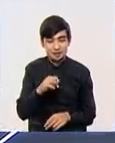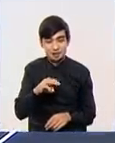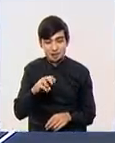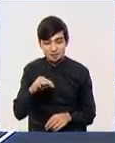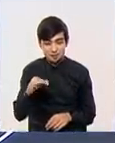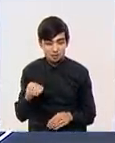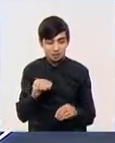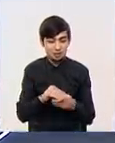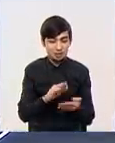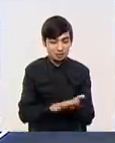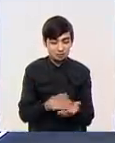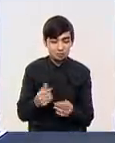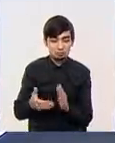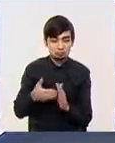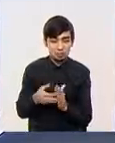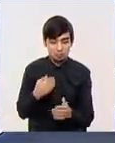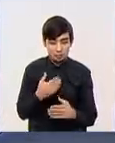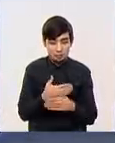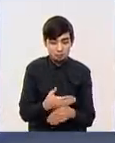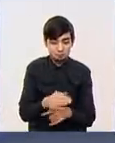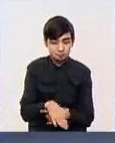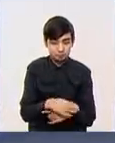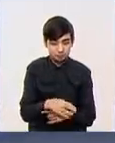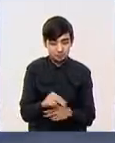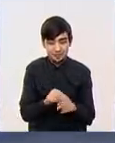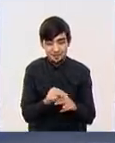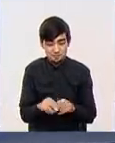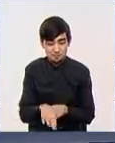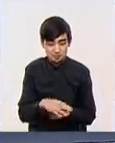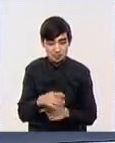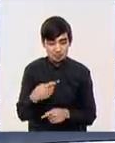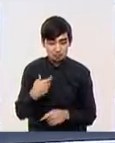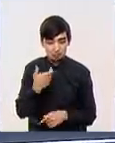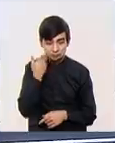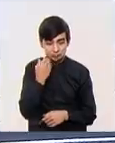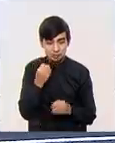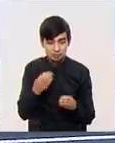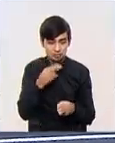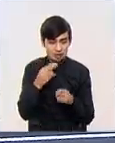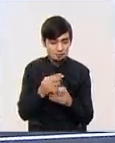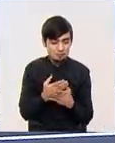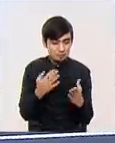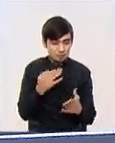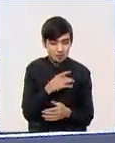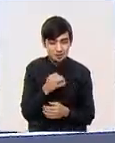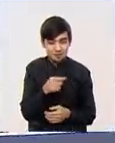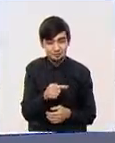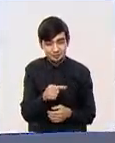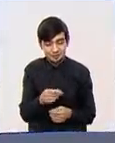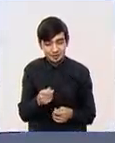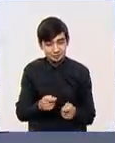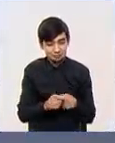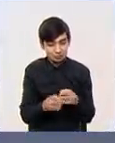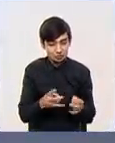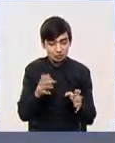үшін аспаннан ақша алып отыр. Домофоннан бөлек халық жеделсат қызметіне де көп шағымданады. Бұл жабдықтарға ақы төлеу қаншалықты